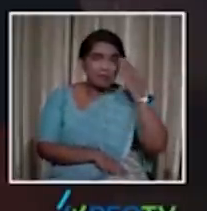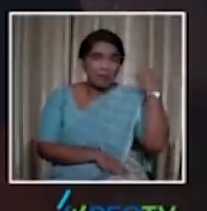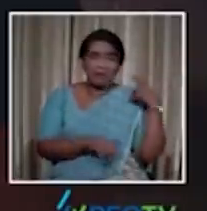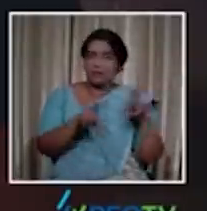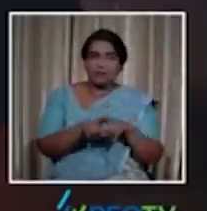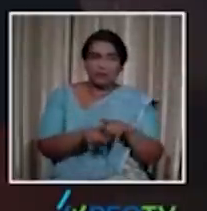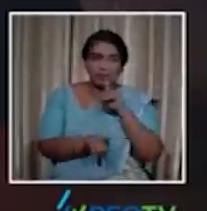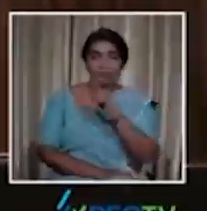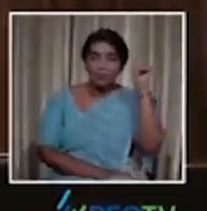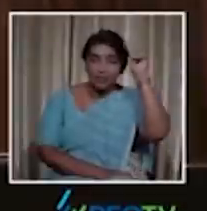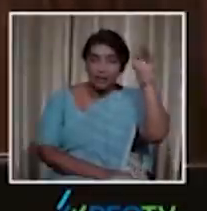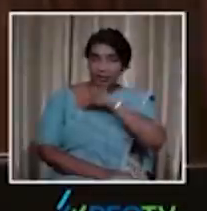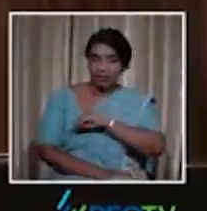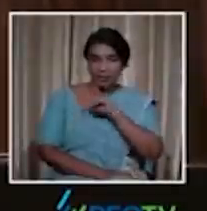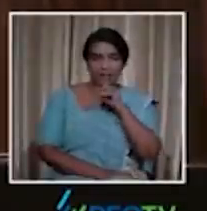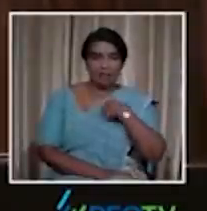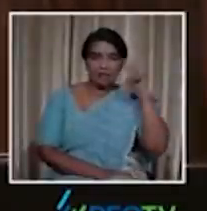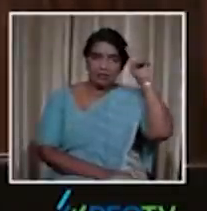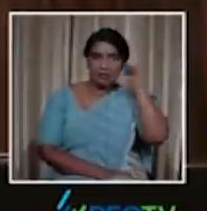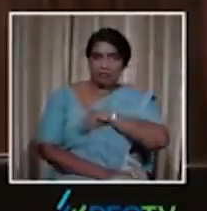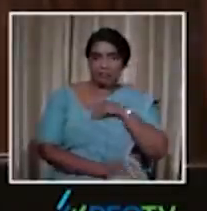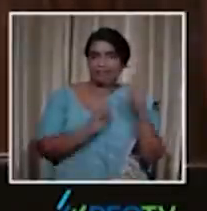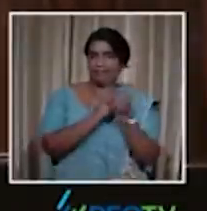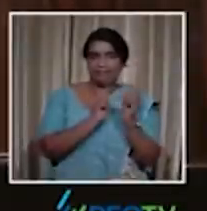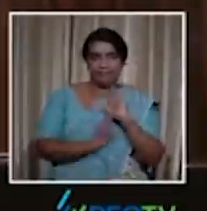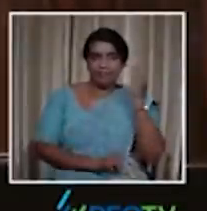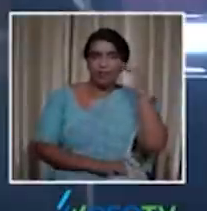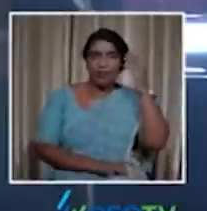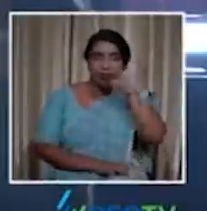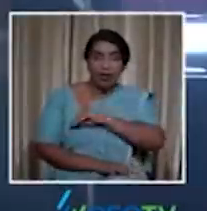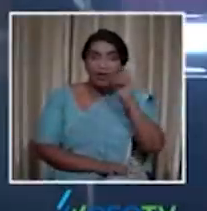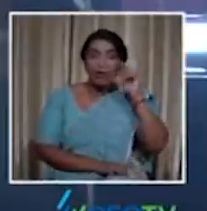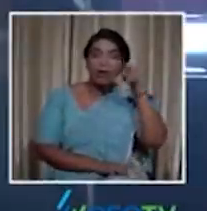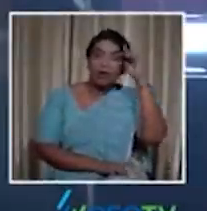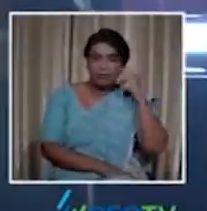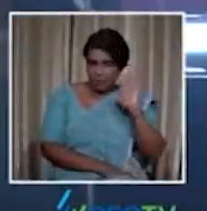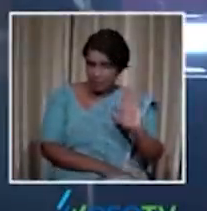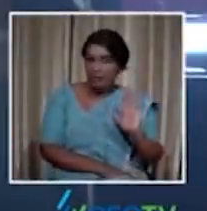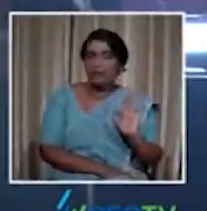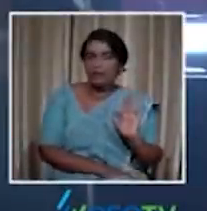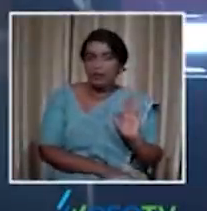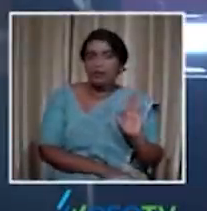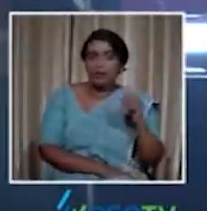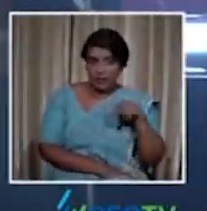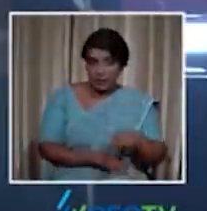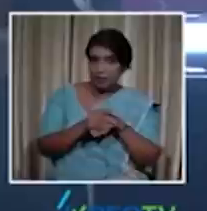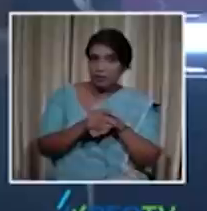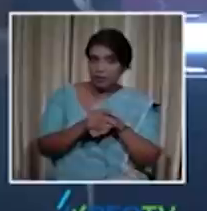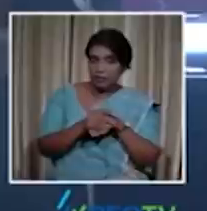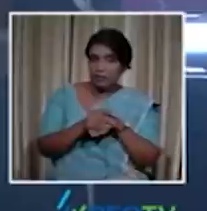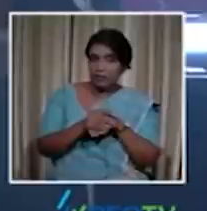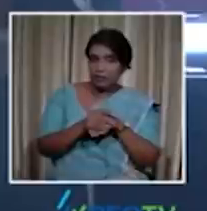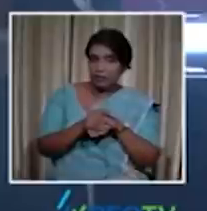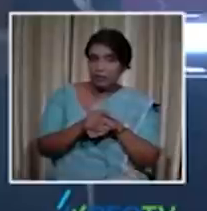බලපතල කලකිරීමක් කරු කතා නැහැ කිතුම. මම ගණිකාවන් ඇසුරු කරලා නැති ඉඳ ගණිකාවන්ගේ හැටි දන්නේ නැහැ. එතුමා ගණිකාවන් ගැන දන්නව ඇති. අපි මේ පාර්ලිමේන්තුව ඇතුලේ